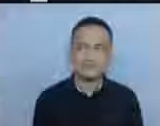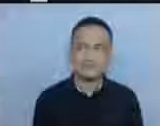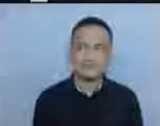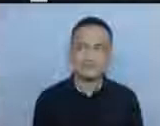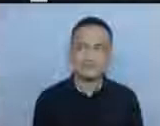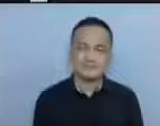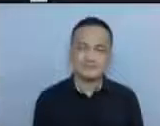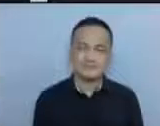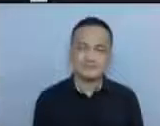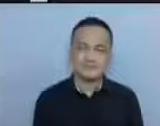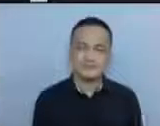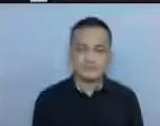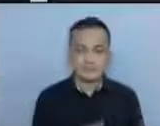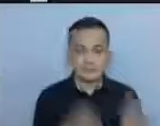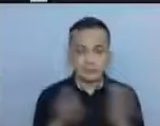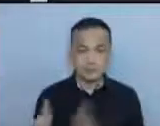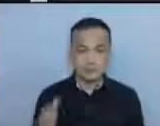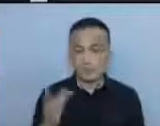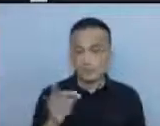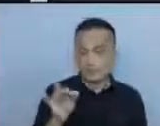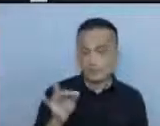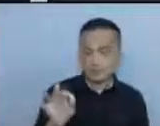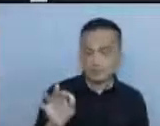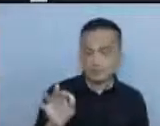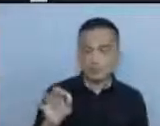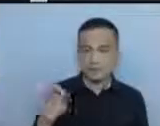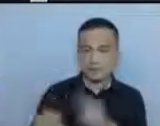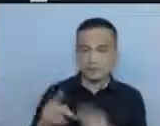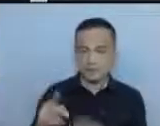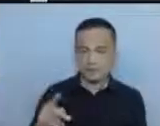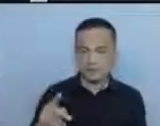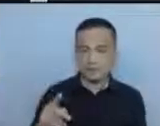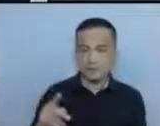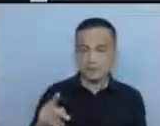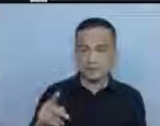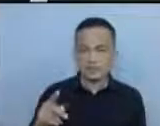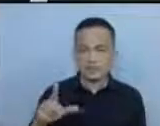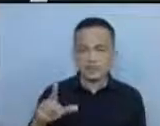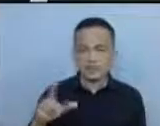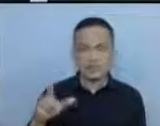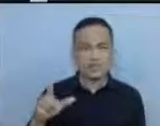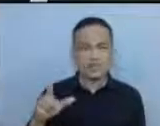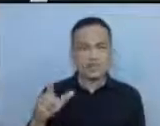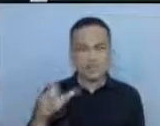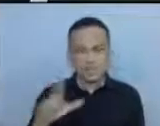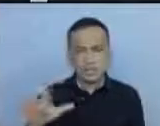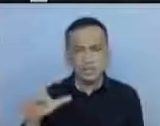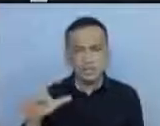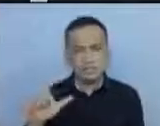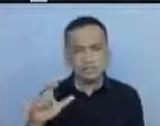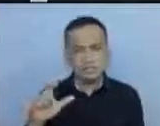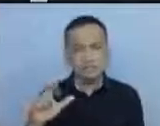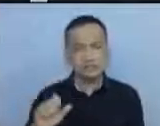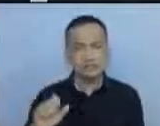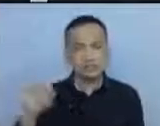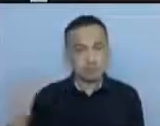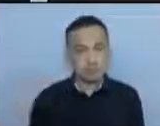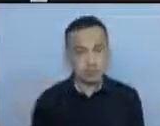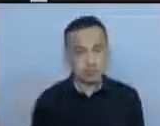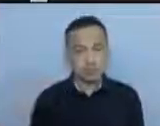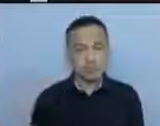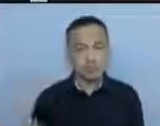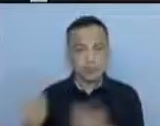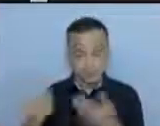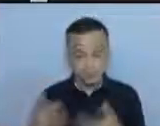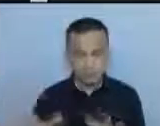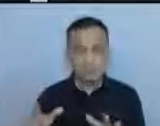Walumpot siyam na residente sa Piapago, Lanol del Sur, nakapagtapos sa Alternative Learning System sa